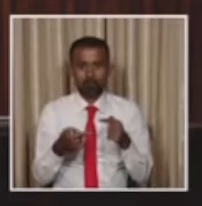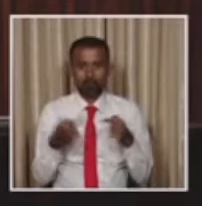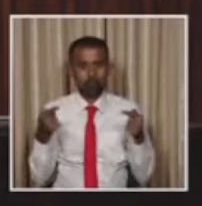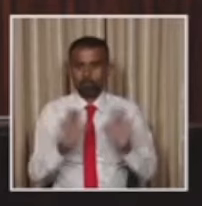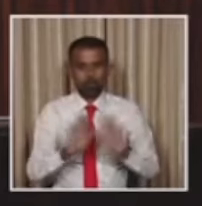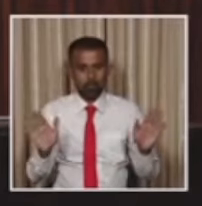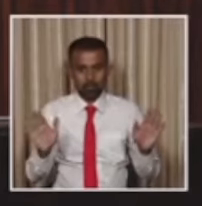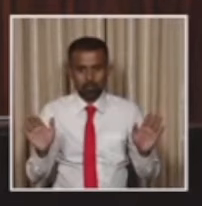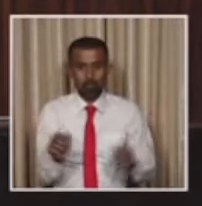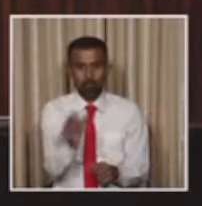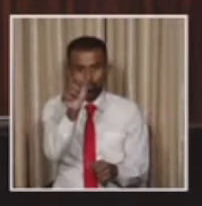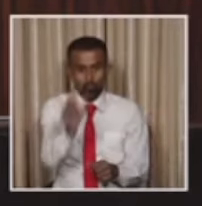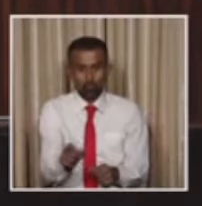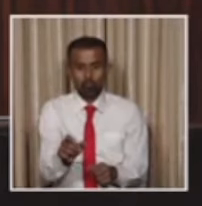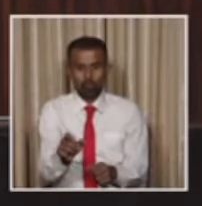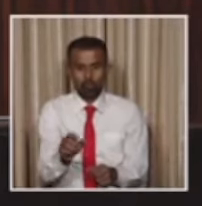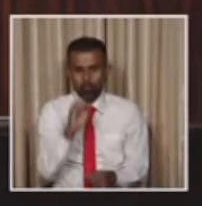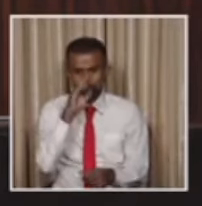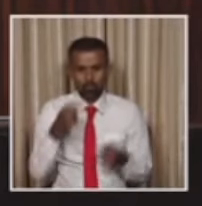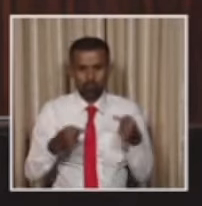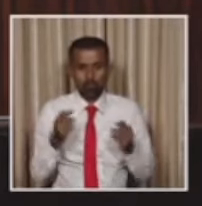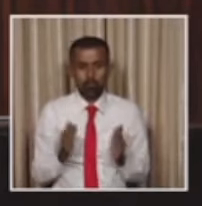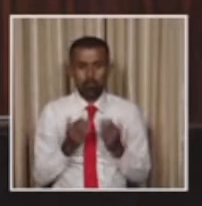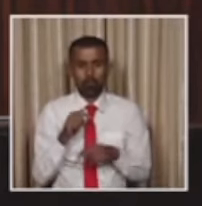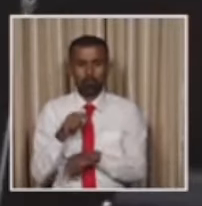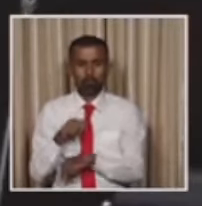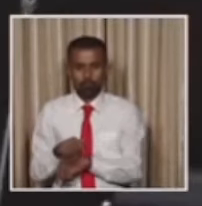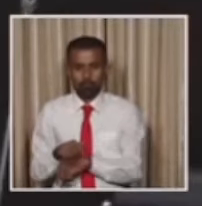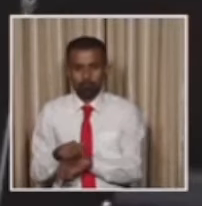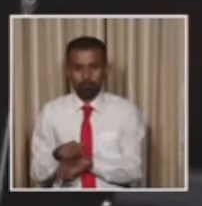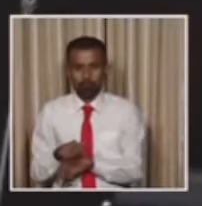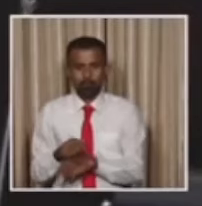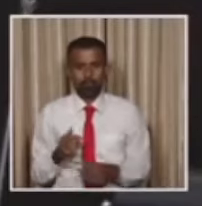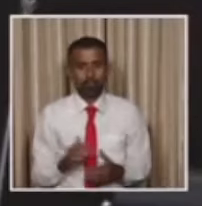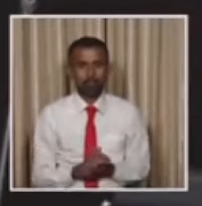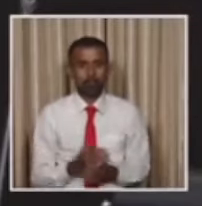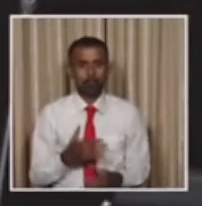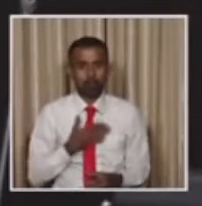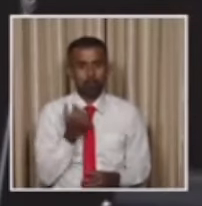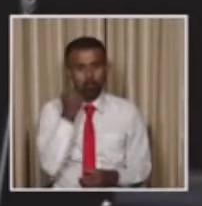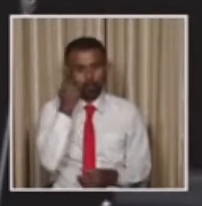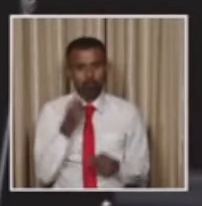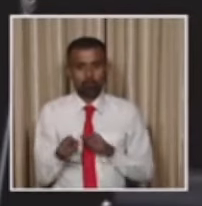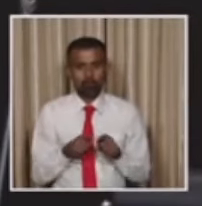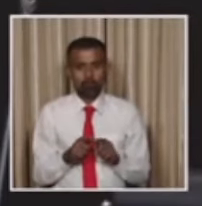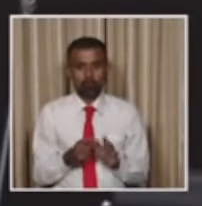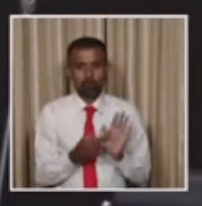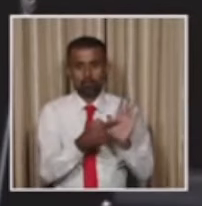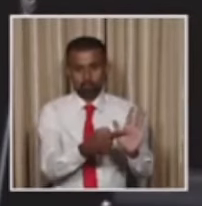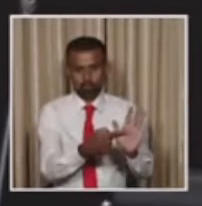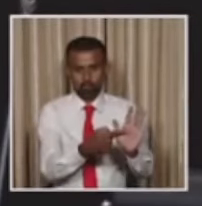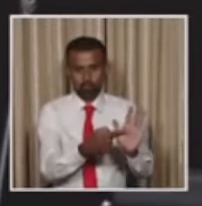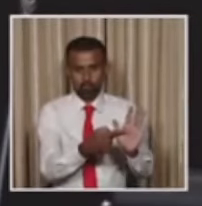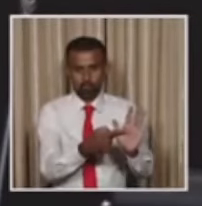නෙවෙයි. මම හිතන්නේ ඔබතුමා හිටියේ මං උදේ විවාදය ආරම්භ කරපු වෙලාවේ මගේ අදහස විදියටත් මම ඉදිරිපත් කරා